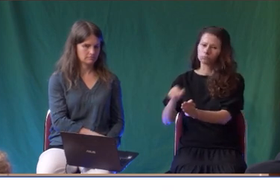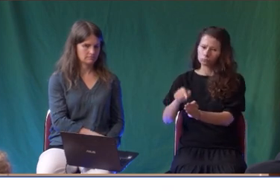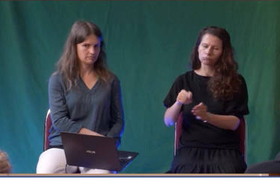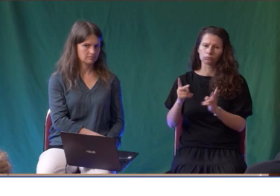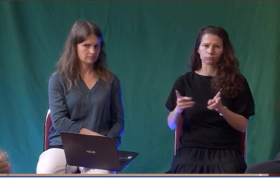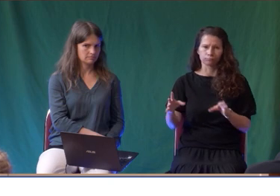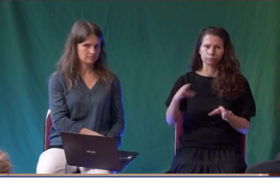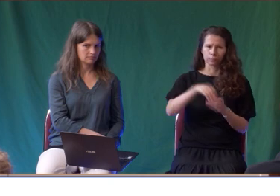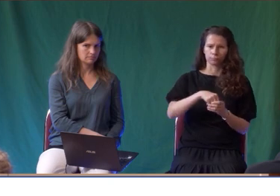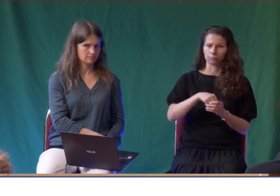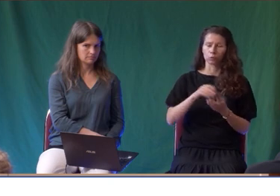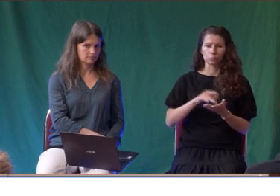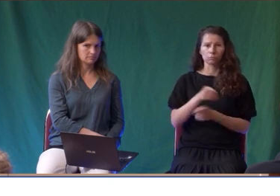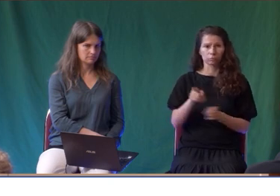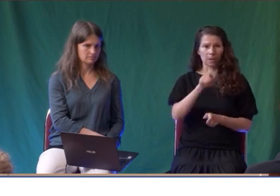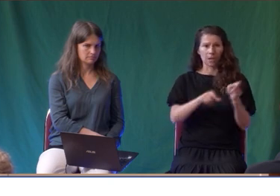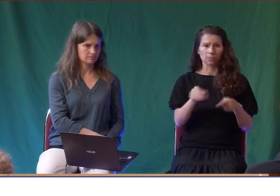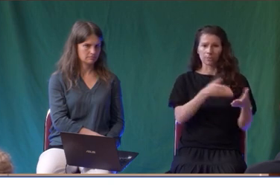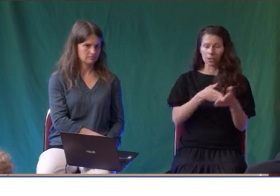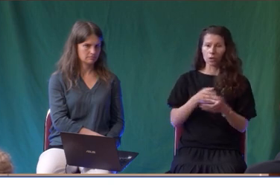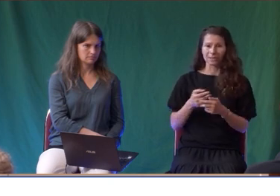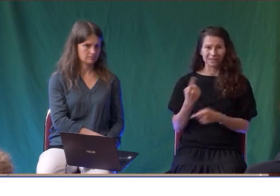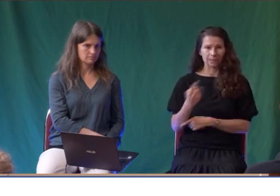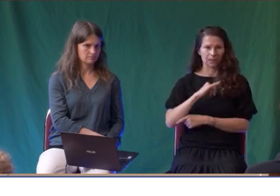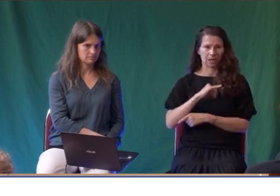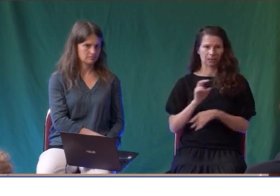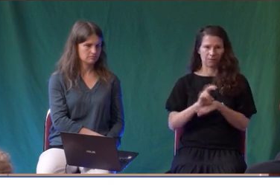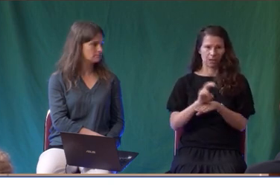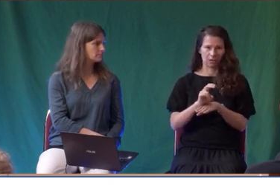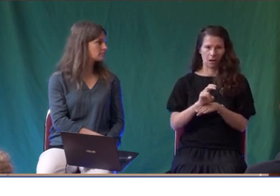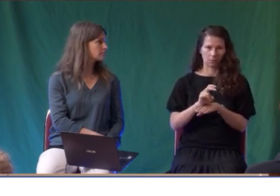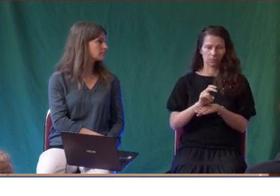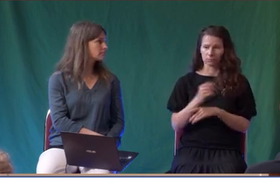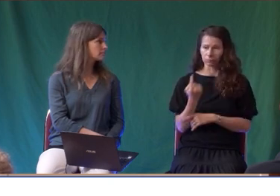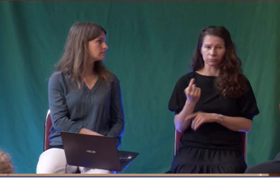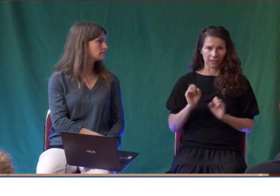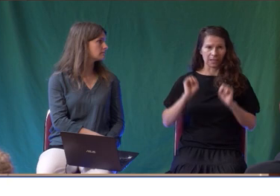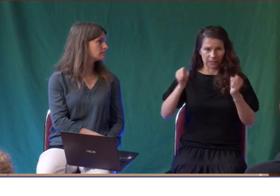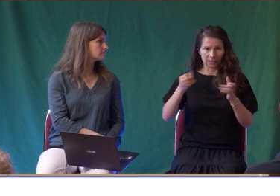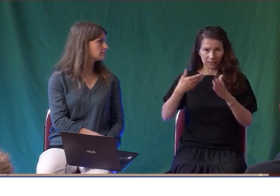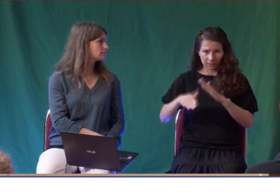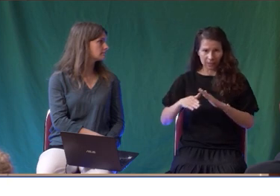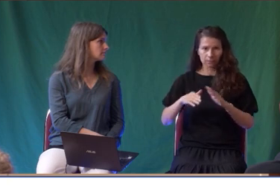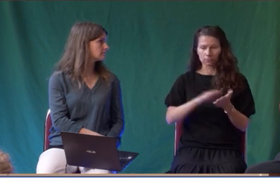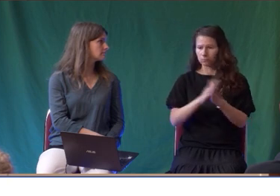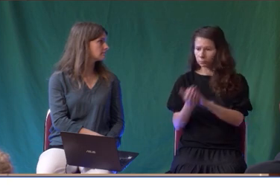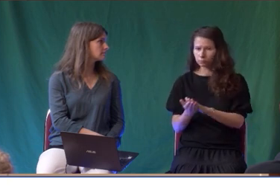Interessenvertretung von Menschen mit Behinderung selbst entstanden sind und als Initiative von Menschen mit Behinderung entstanden sind um